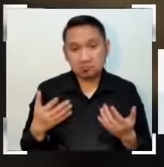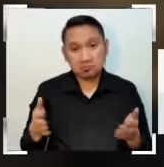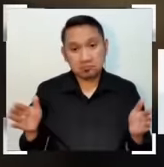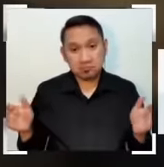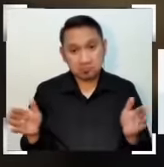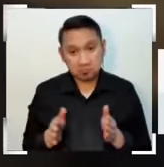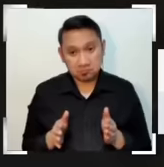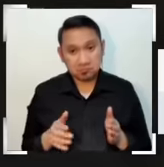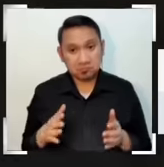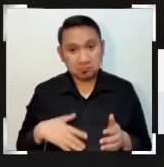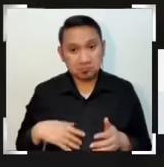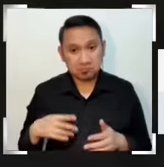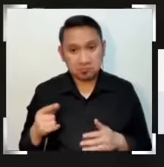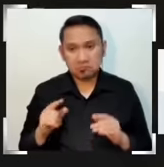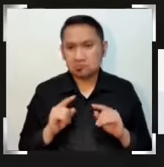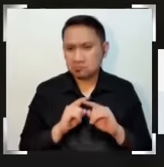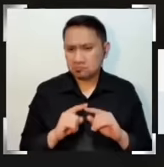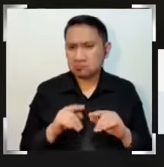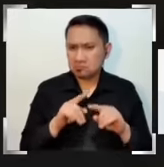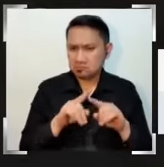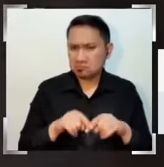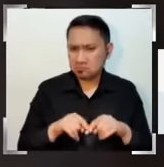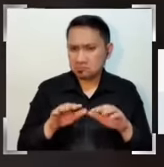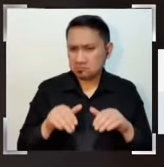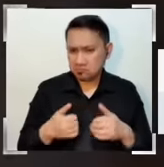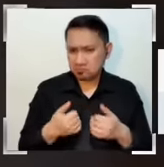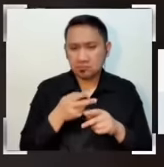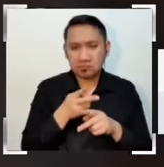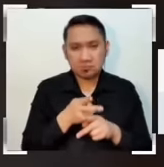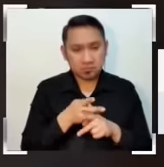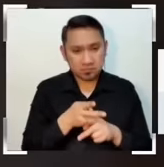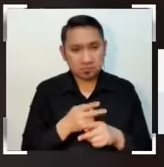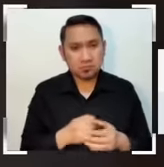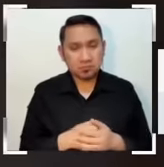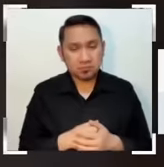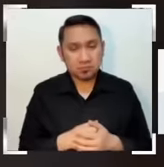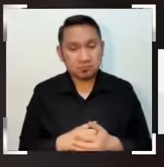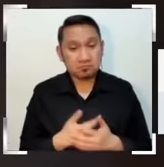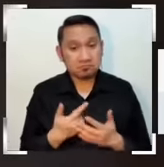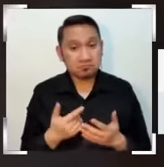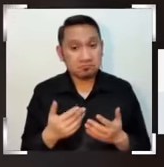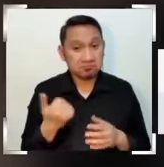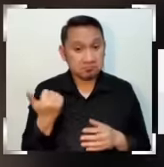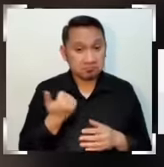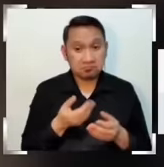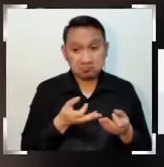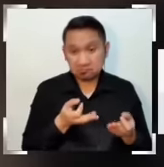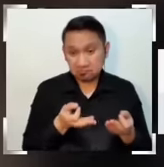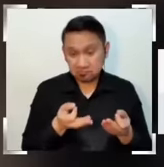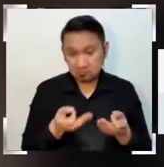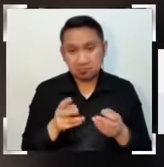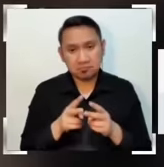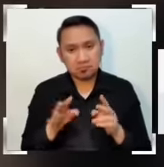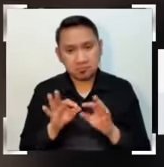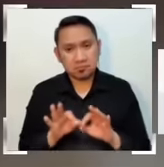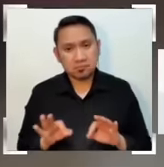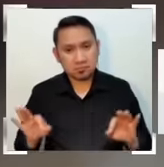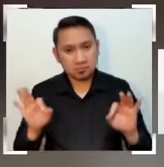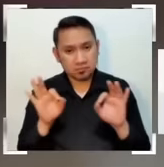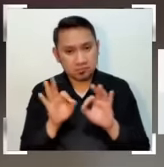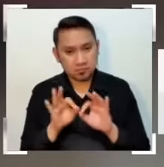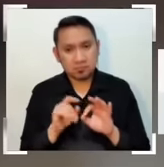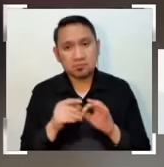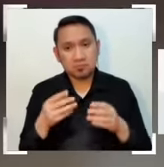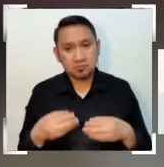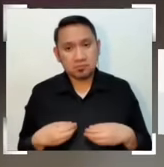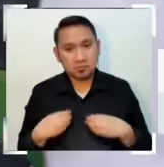pero nakadepende pa rin talaga sa pag-aalaga. Bukod sa mga pinapakain, pinakamahalaga pa rin daw talaga ang pinaparamdam sa ating